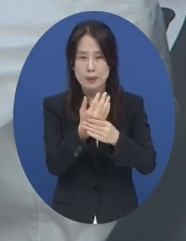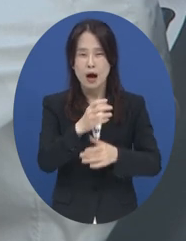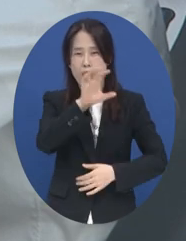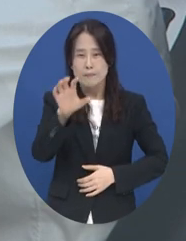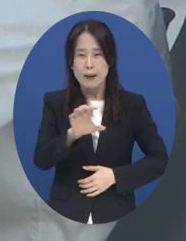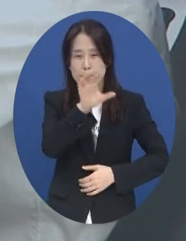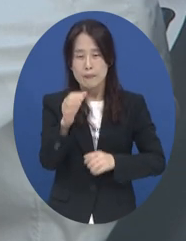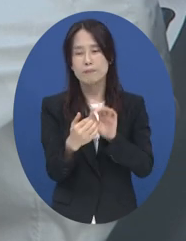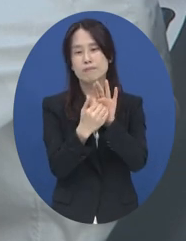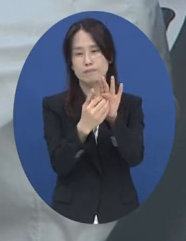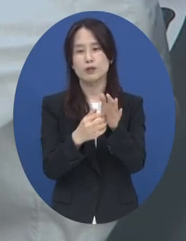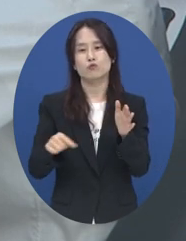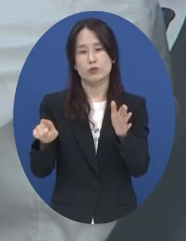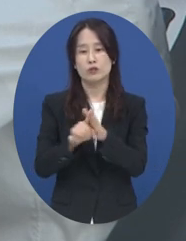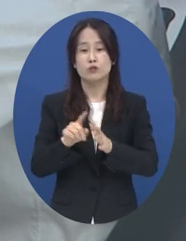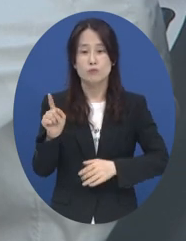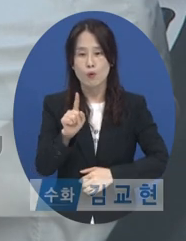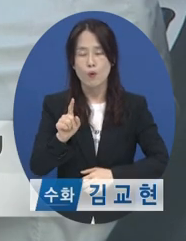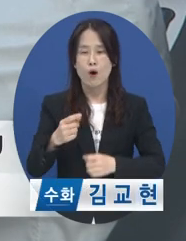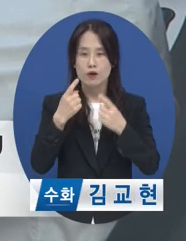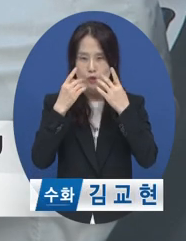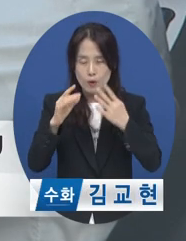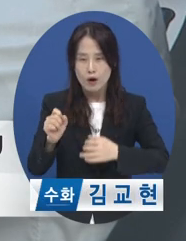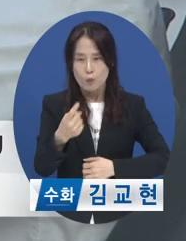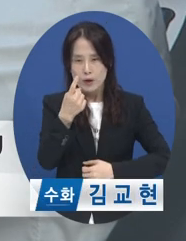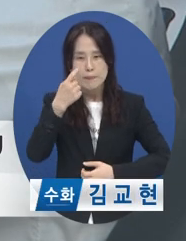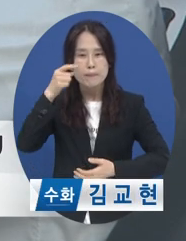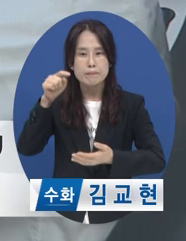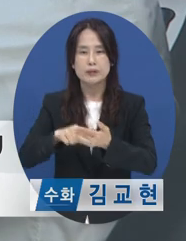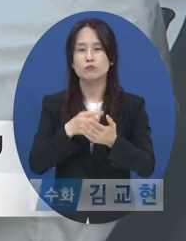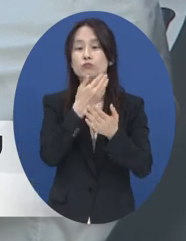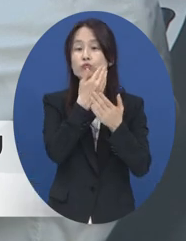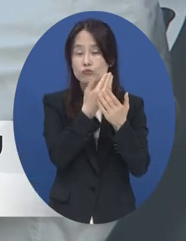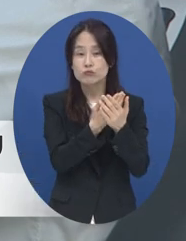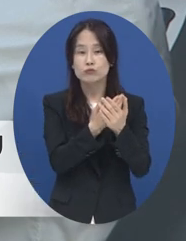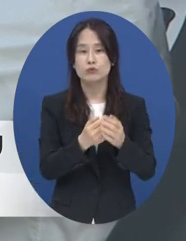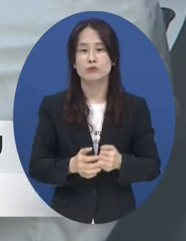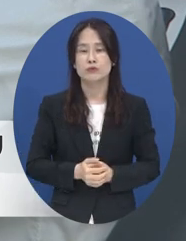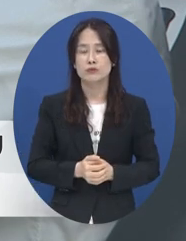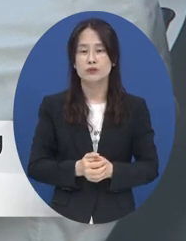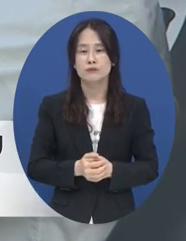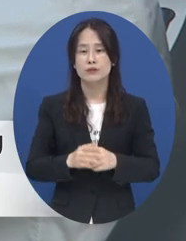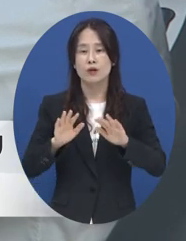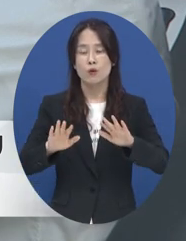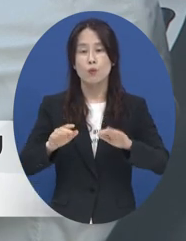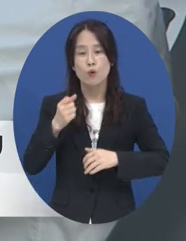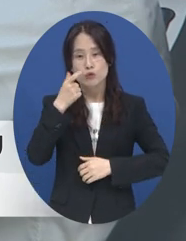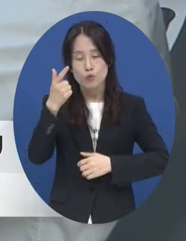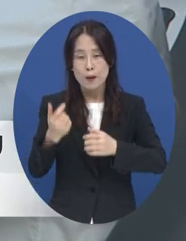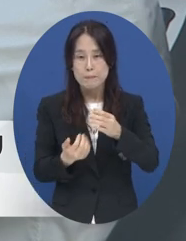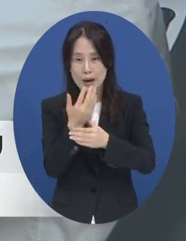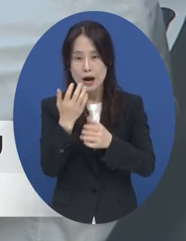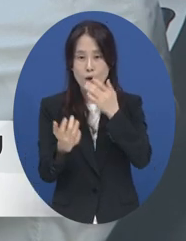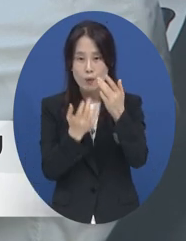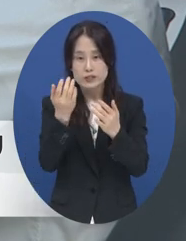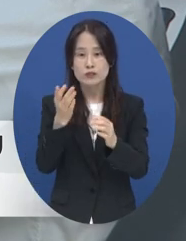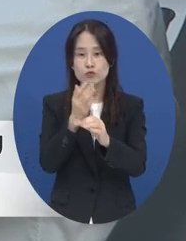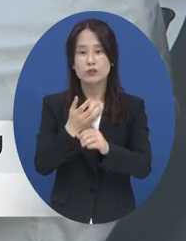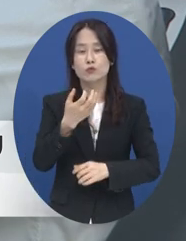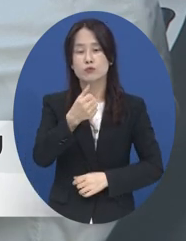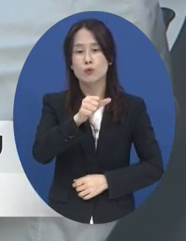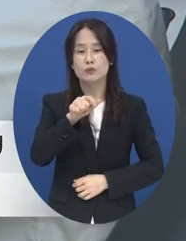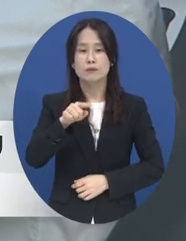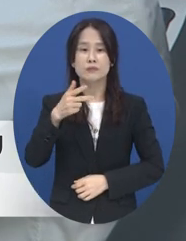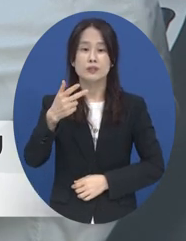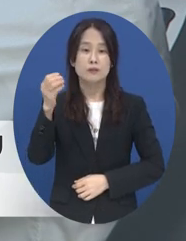화재 사고가 되풀이되는 걸 막기 위해선 정확한 원인을 밝혀내는 게 중요한데요. 경기도가 올 상반기 발생한 화재